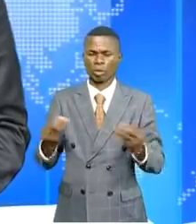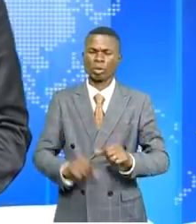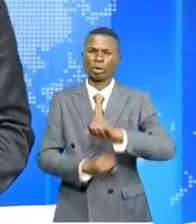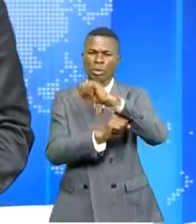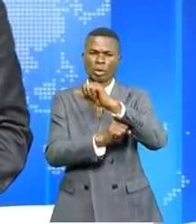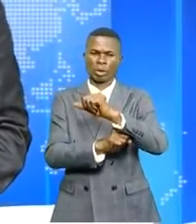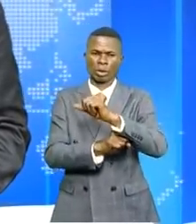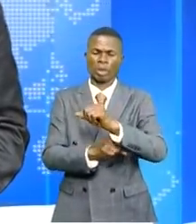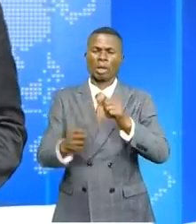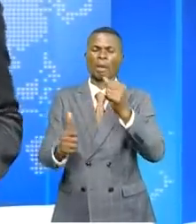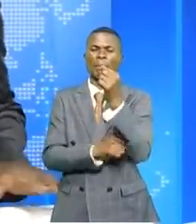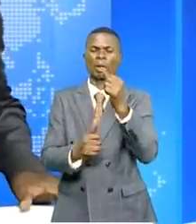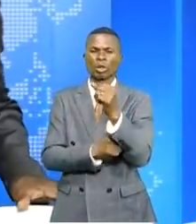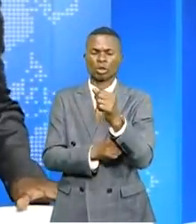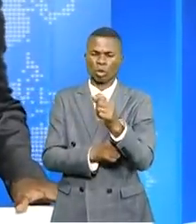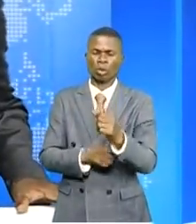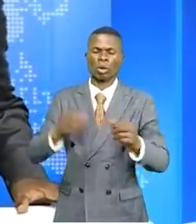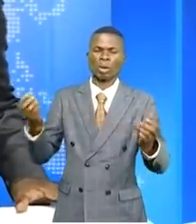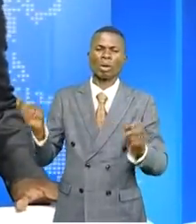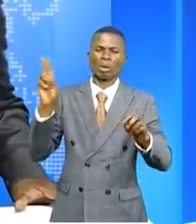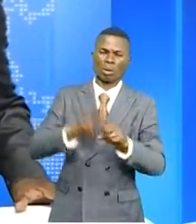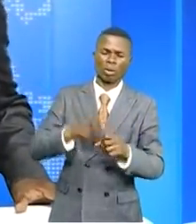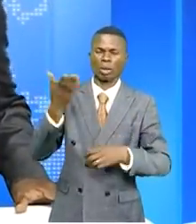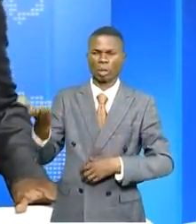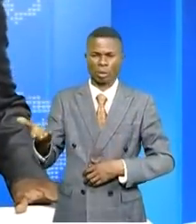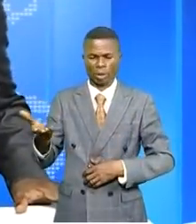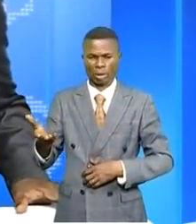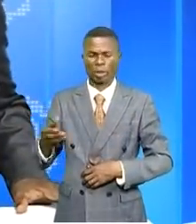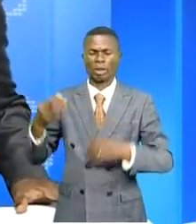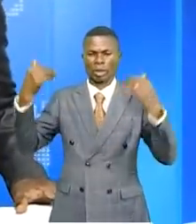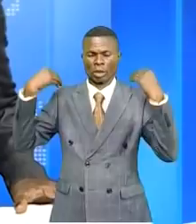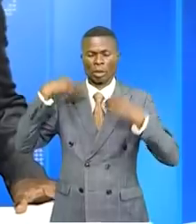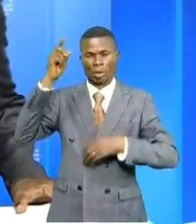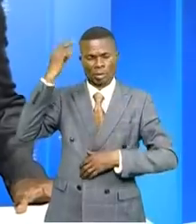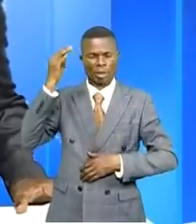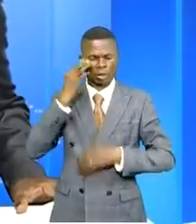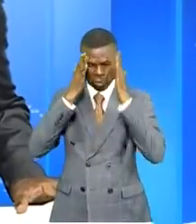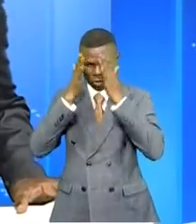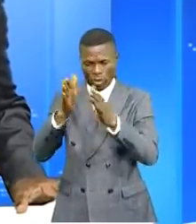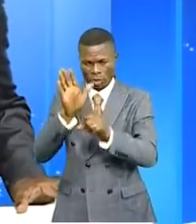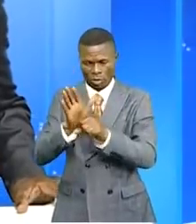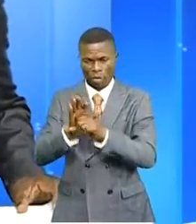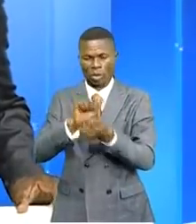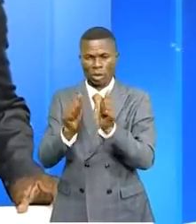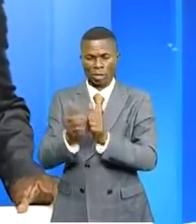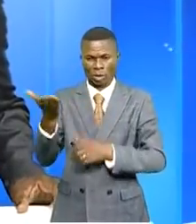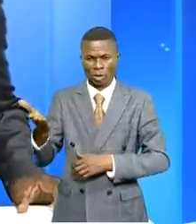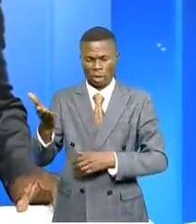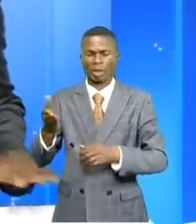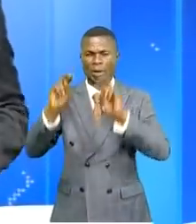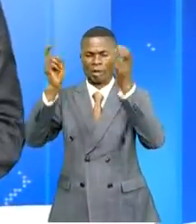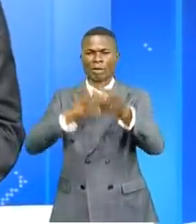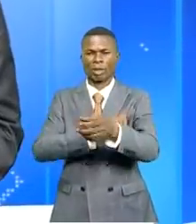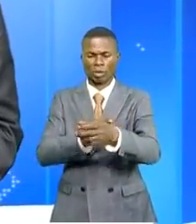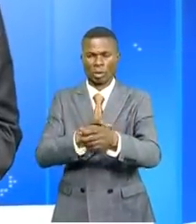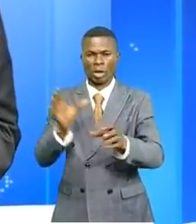soutenir les sinistrés de Goma. Même à Kinshasa, le chef du gouvernement garde un œil très regardant sur ce qui s'est fait à Goma. Résumé